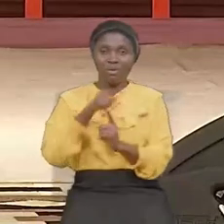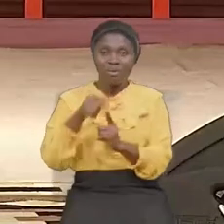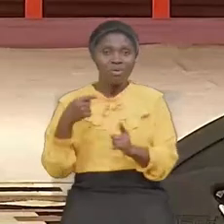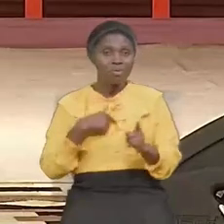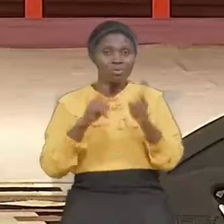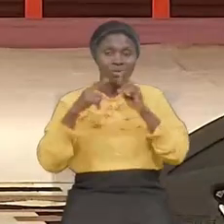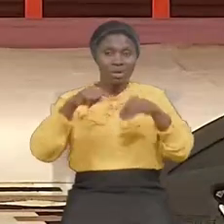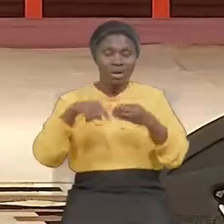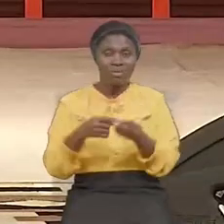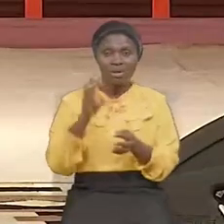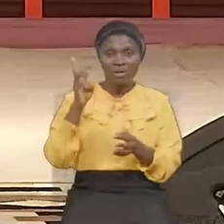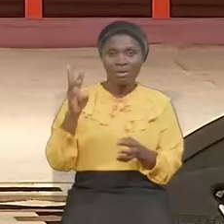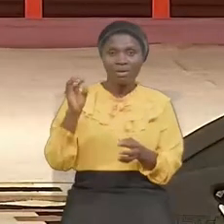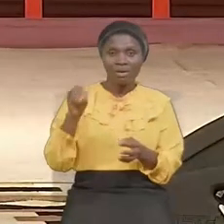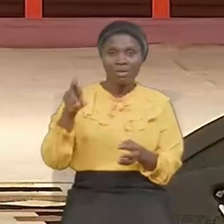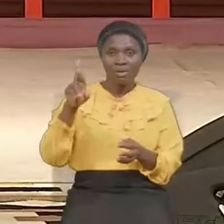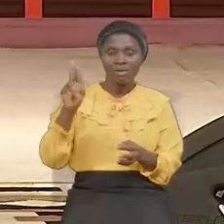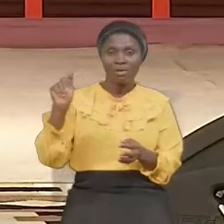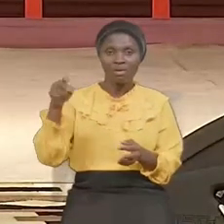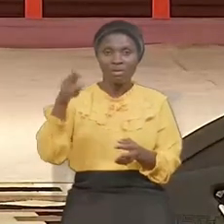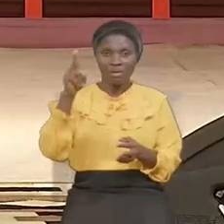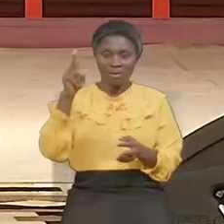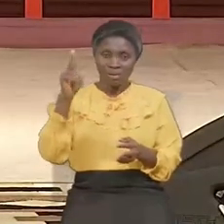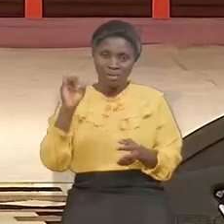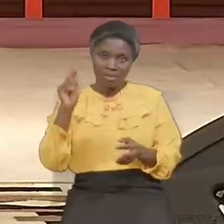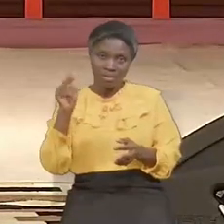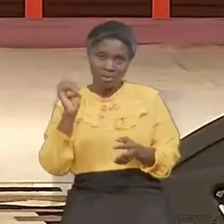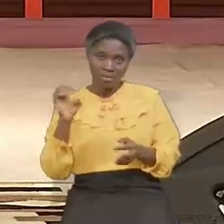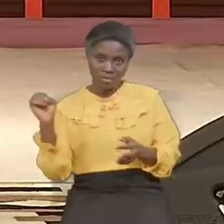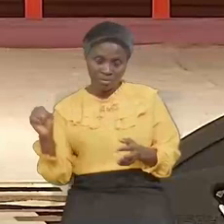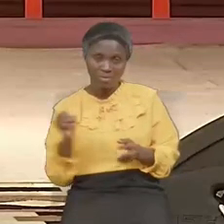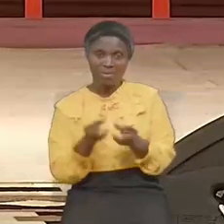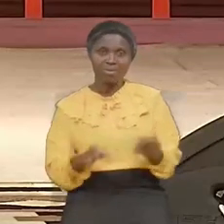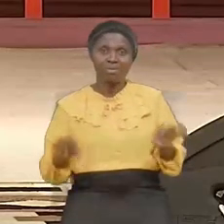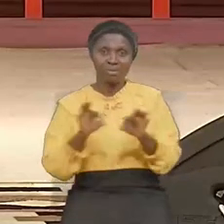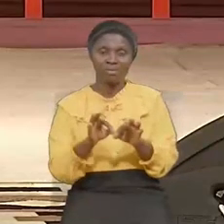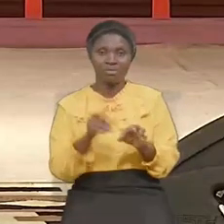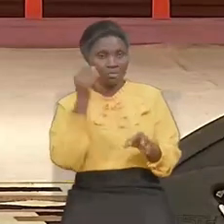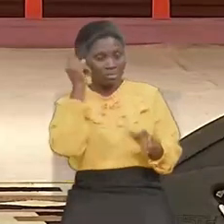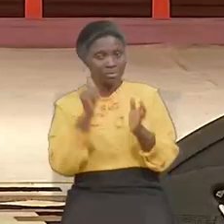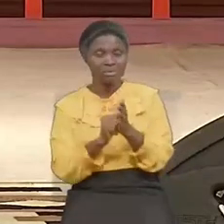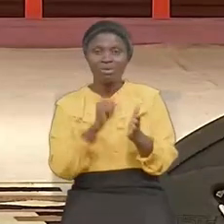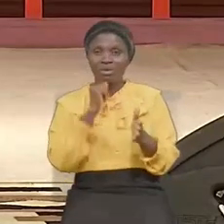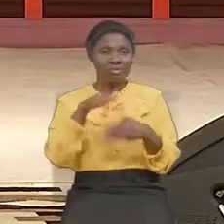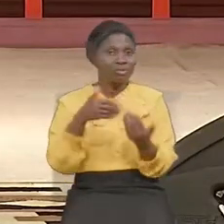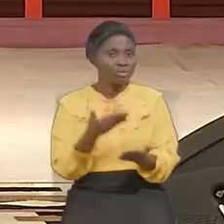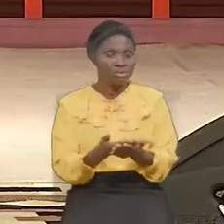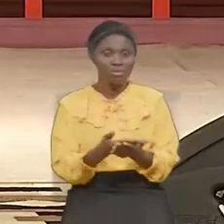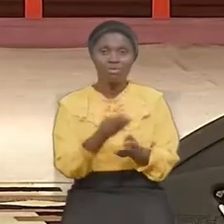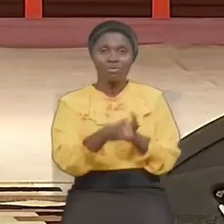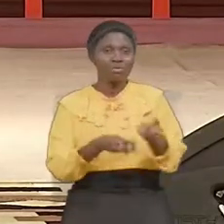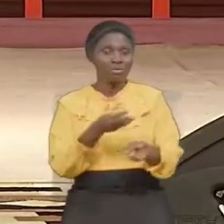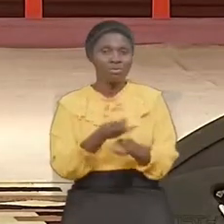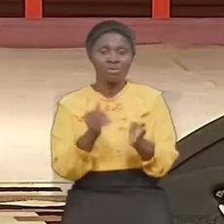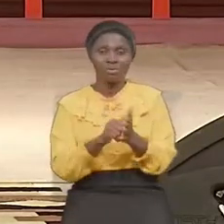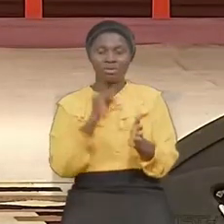vous comprenez, ce n'est pas tout le monde entier qui est digne d'être en la présence de Dieu. Le